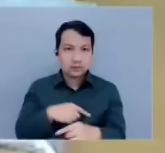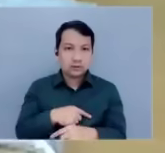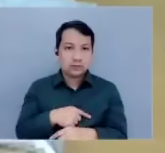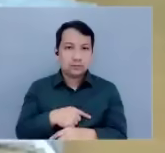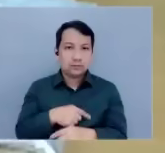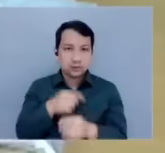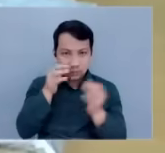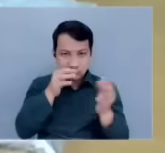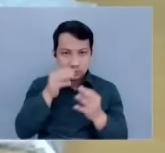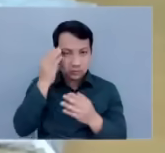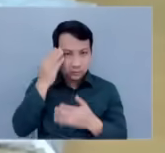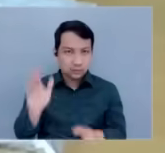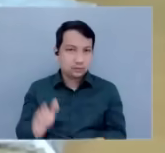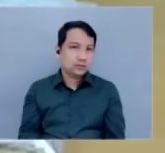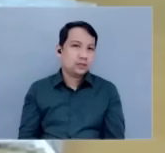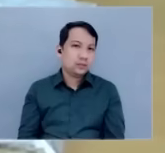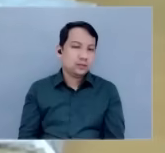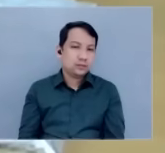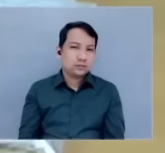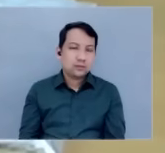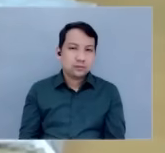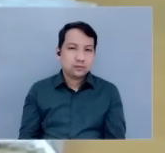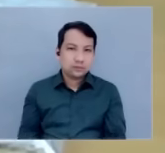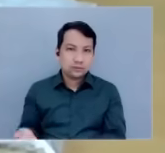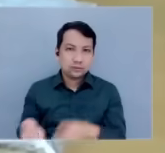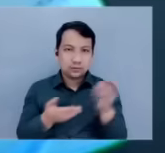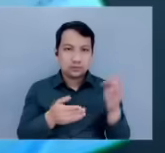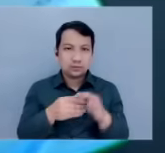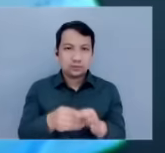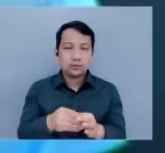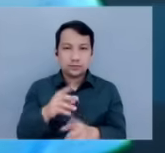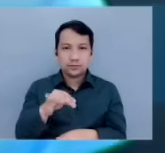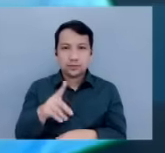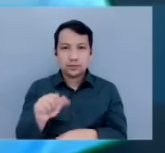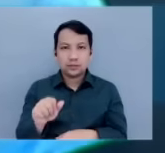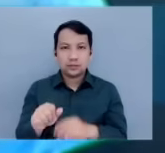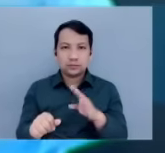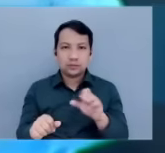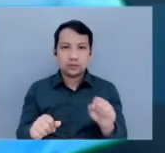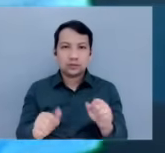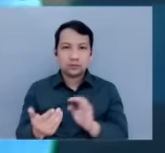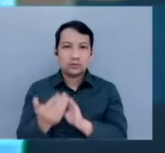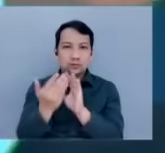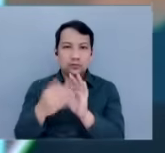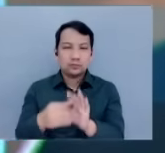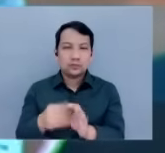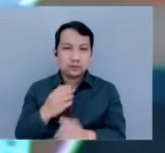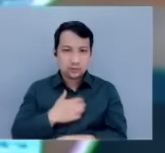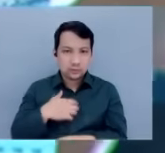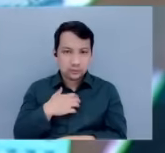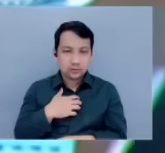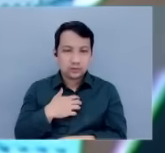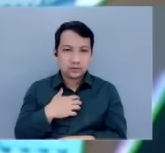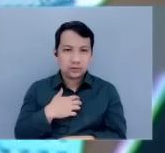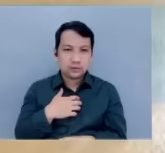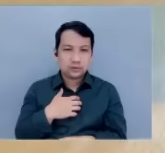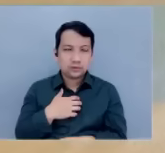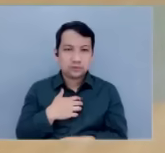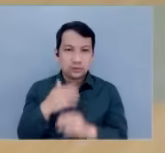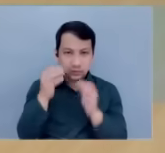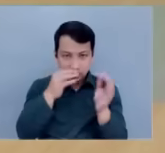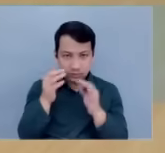sir. Dadalhin sa detention facility ng PDEA si Bagatao na maharap sa reklamong paglabag sa Comprehensive Dangerous Drugs